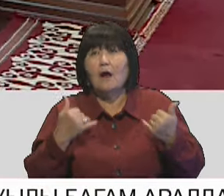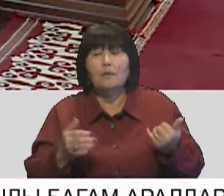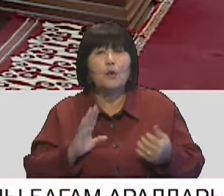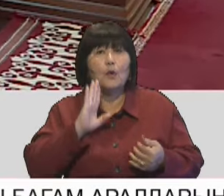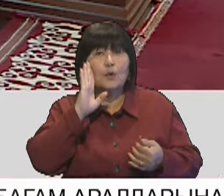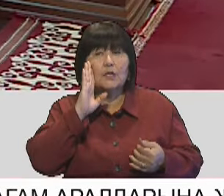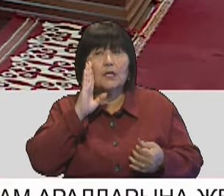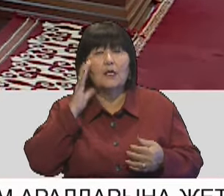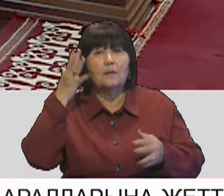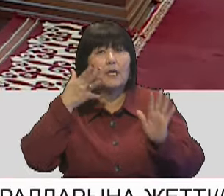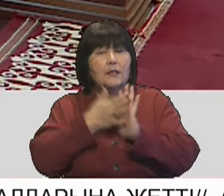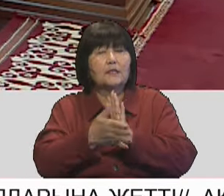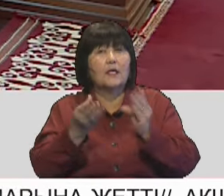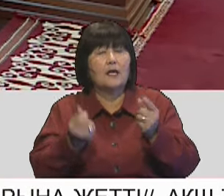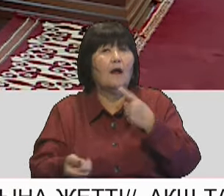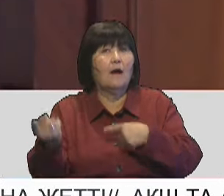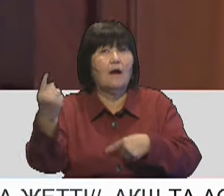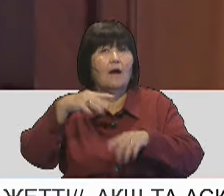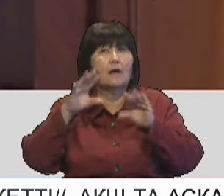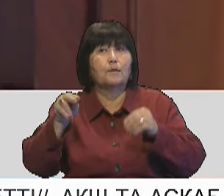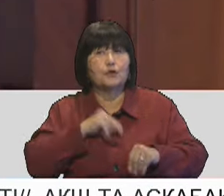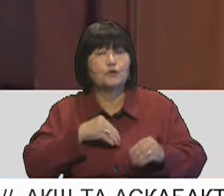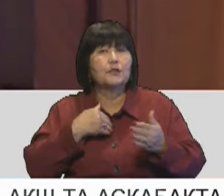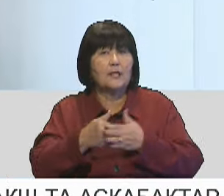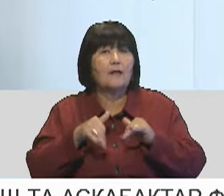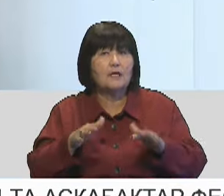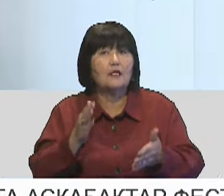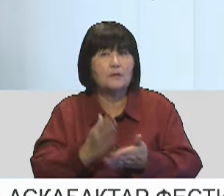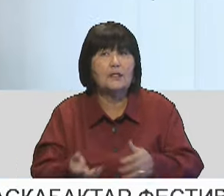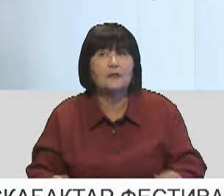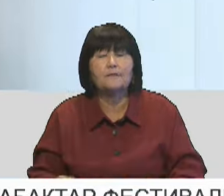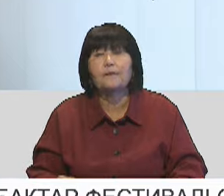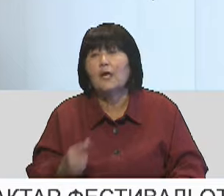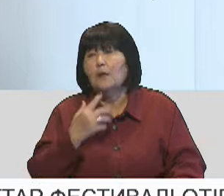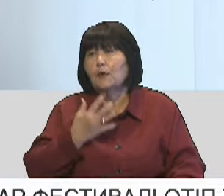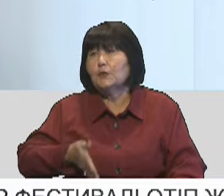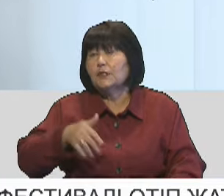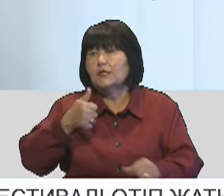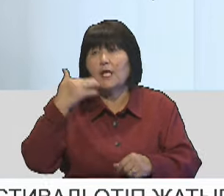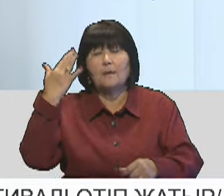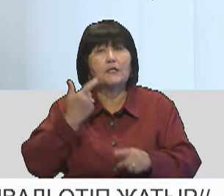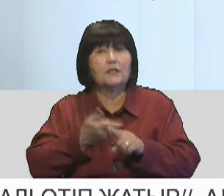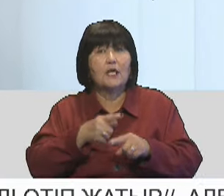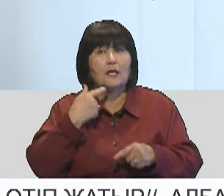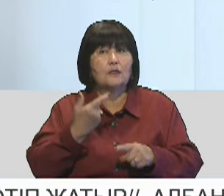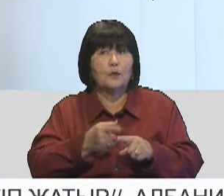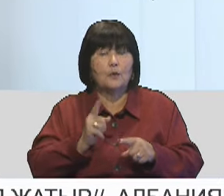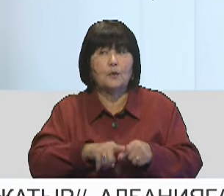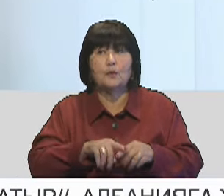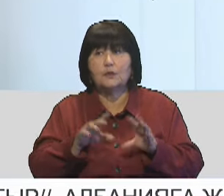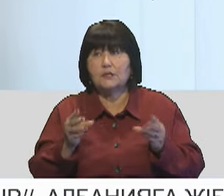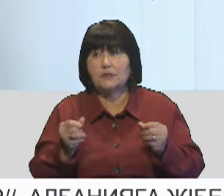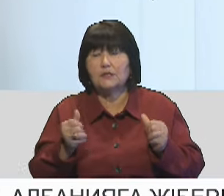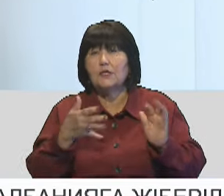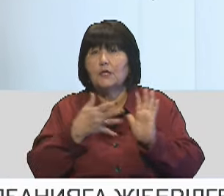таңда мақсатсыз игерілген қаражатты қайтару бойынша жұмыстар атқарылып жатыр. Бұл семинардың негізгі мақсаты, жаңа айтып отқандай, осы бюджет қаржысын